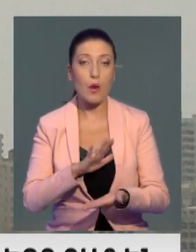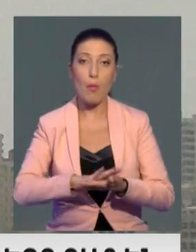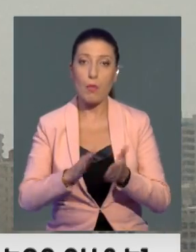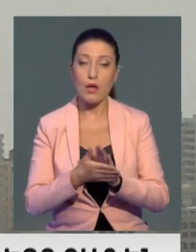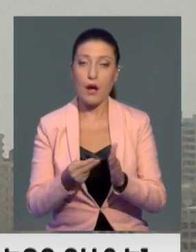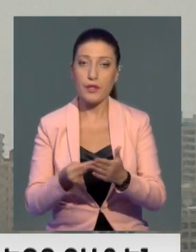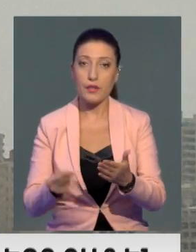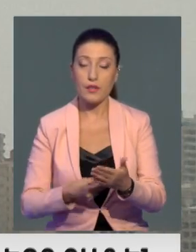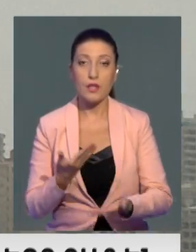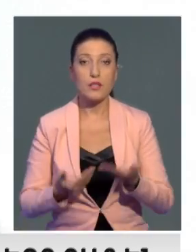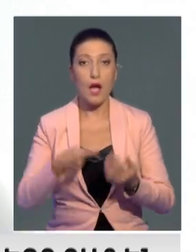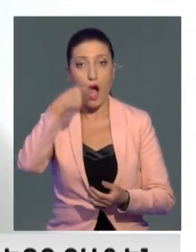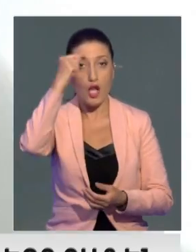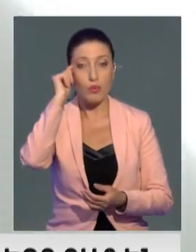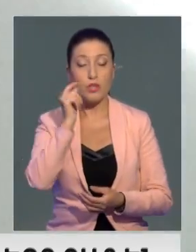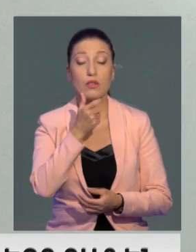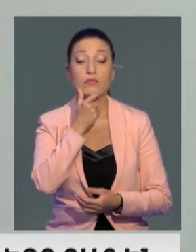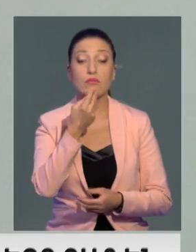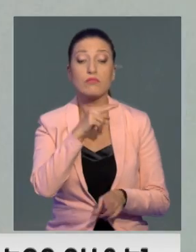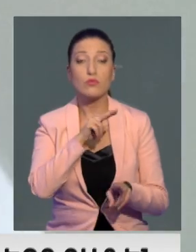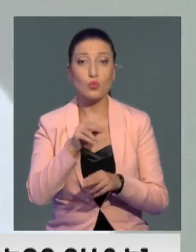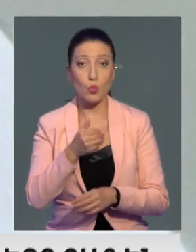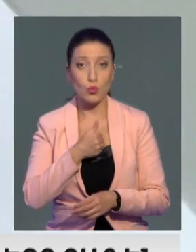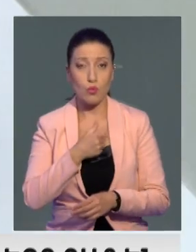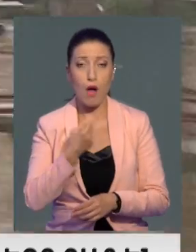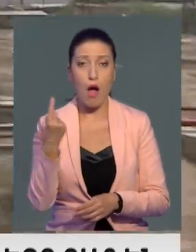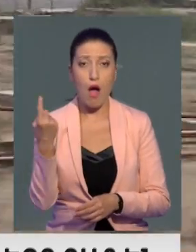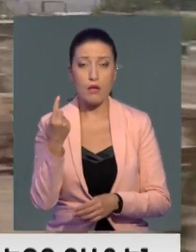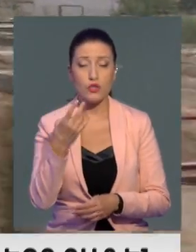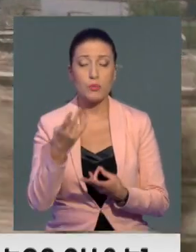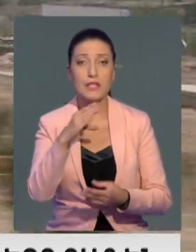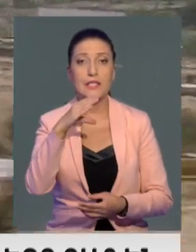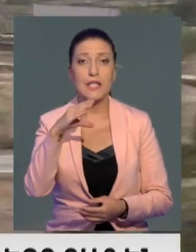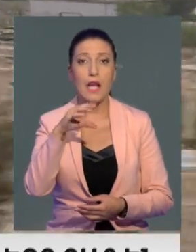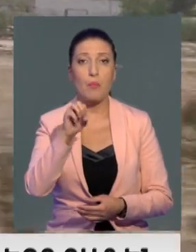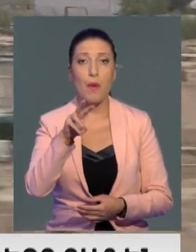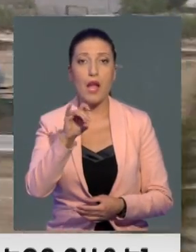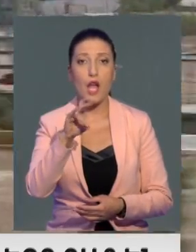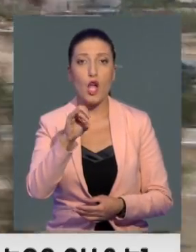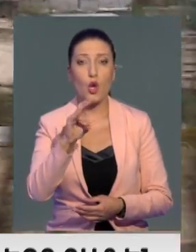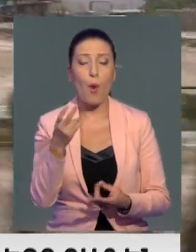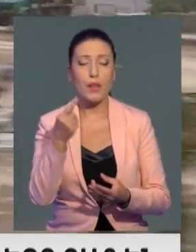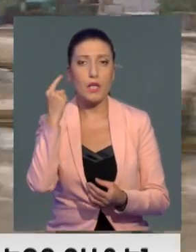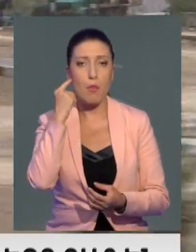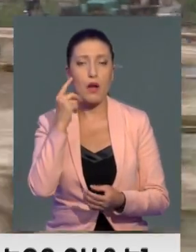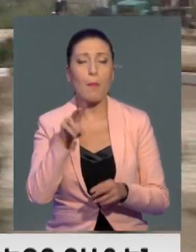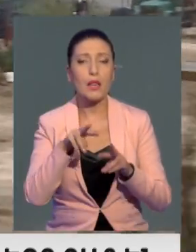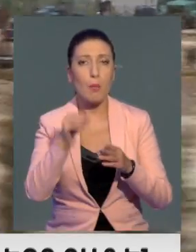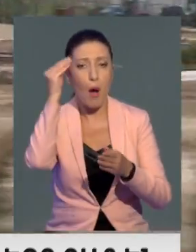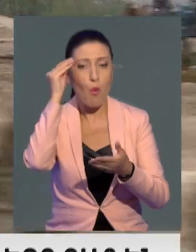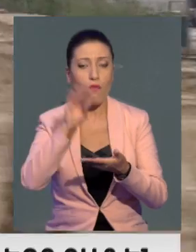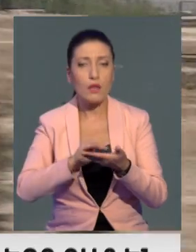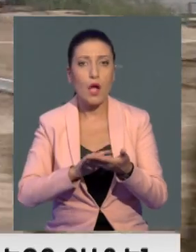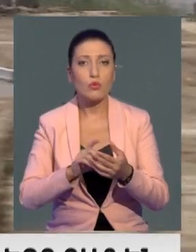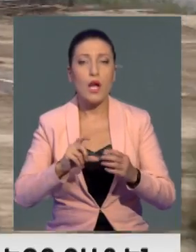Եթե Ադրբեջանը ցանկանա դիտորդ դառնալ, առաջինը պետք է Սեմերիկովն այդ մասին իմանար, բայց նման բովանդակությամբ դիմում չկա,